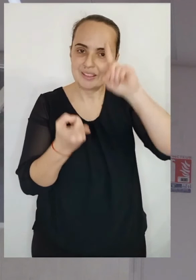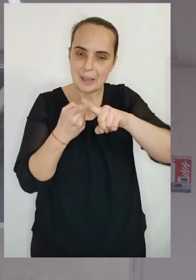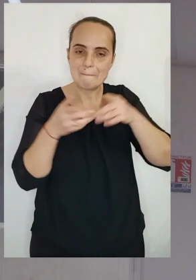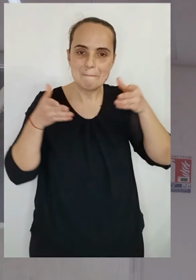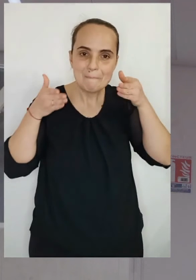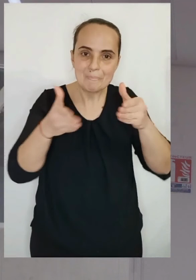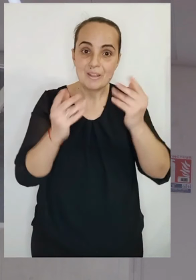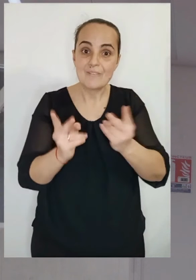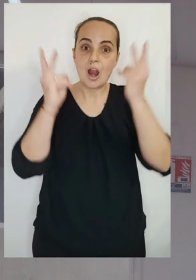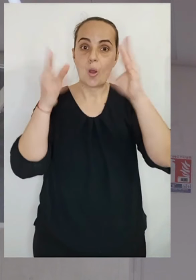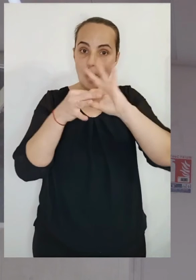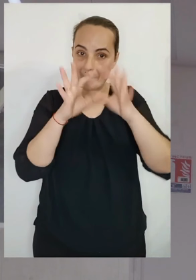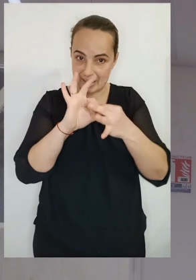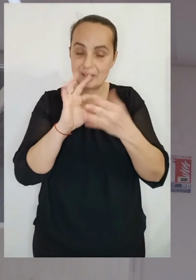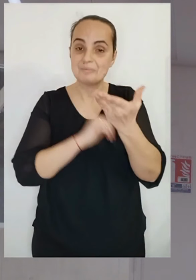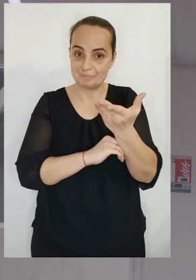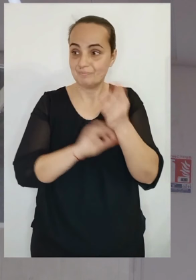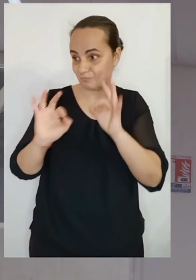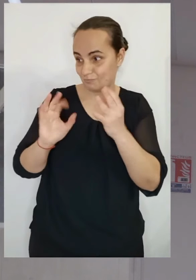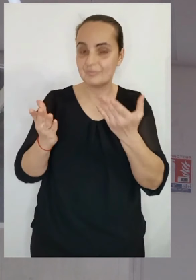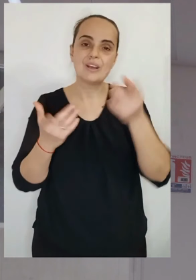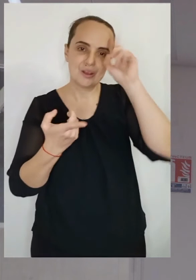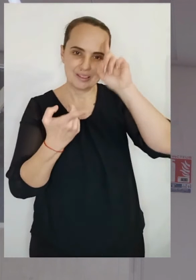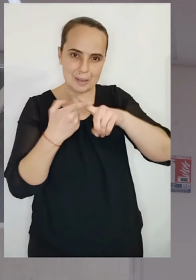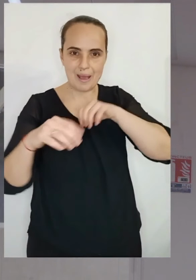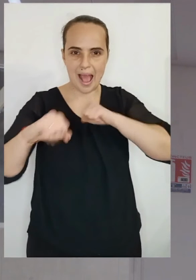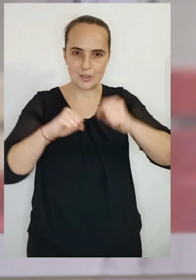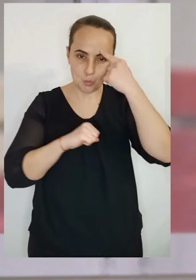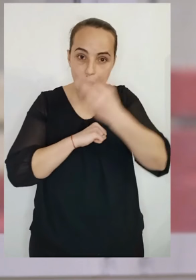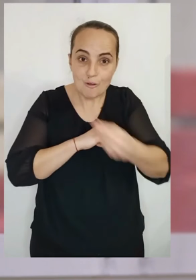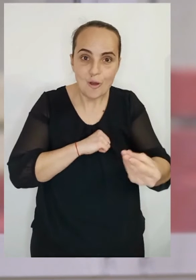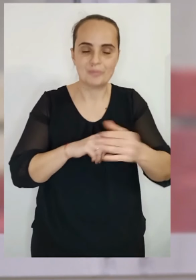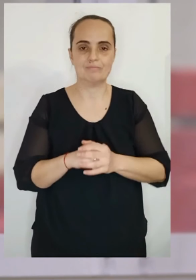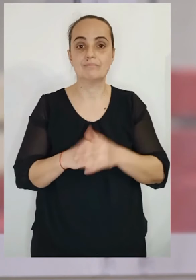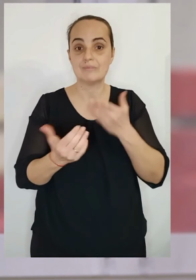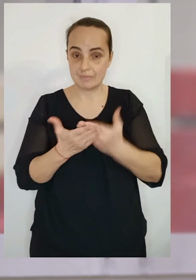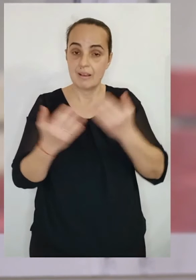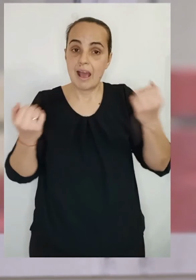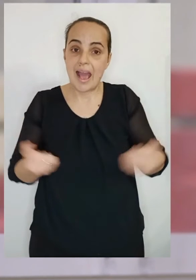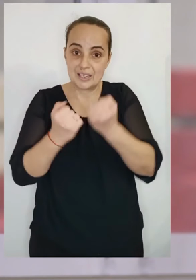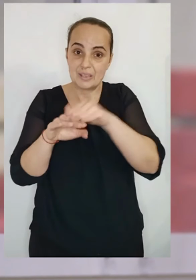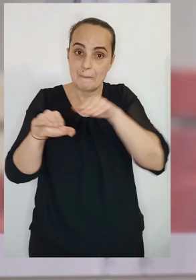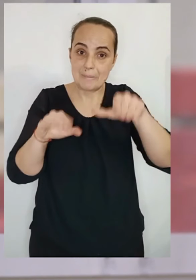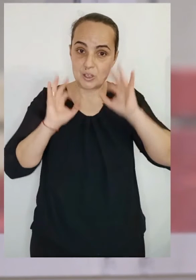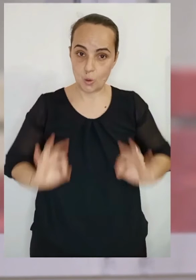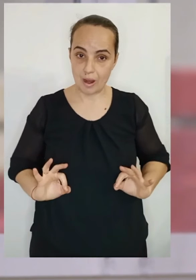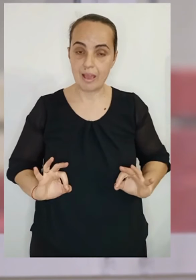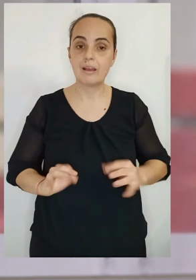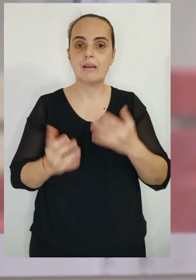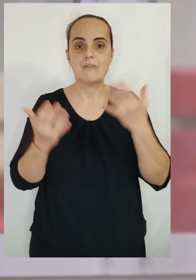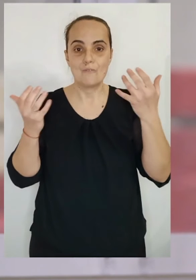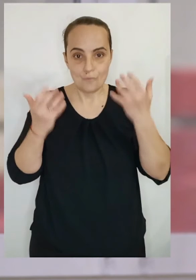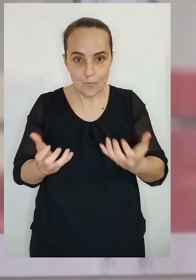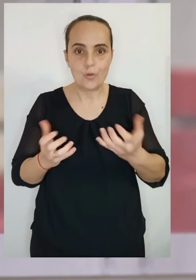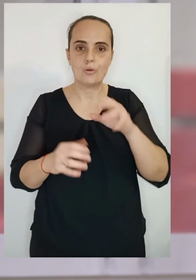plutôt tournée autour des valeurs de l'olympisme et des actions destinées aux enfants. Dans le cadre des activités périscolaires qu'on a souhaité